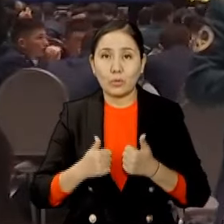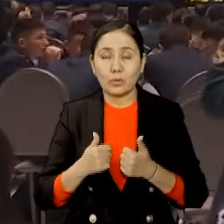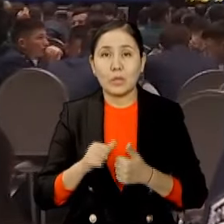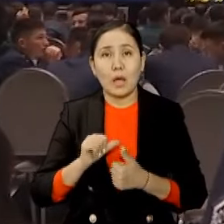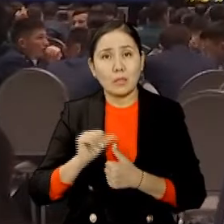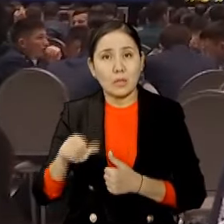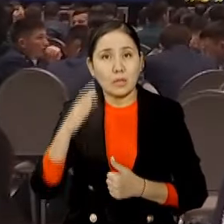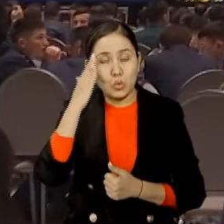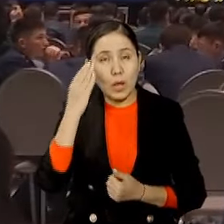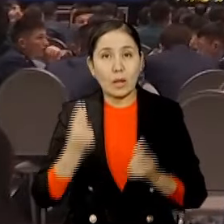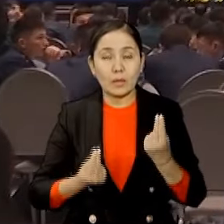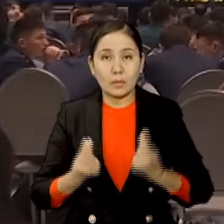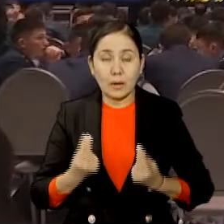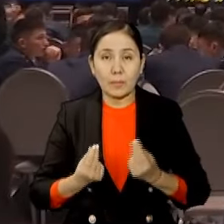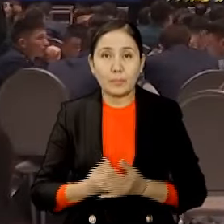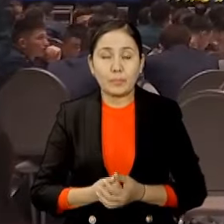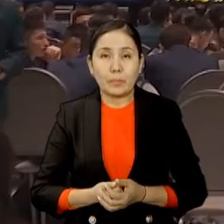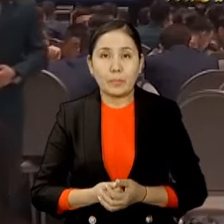игра, где может